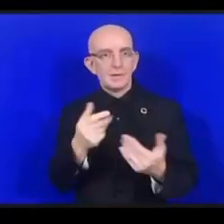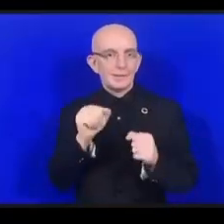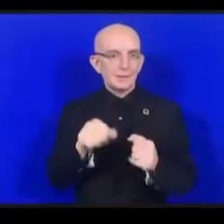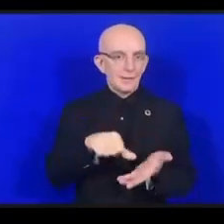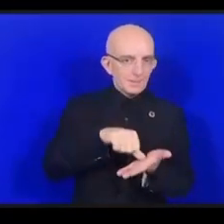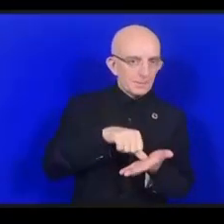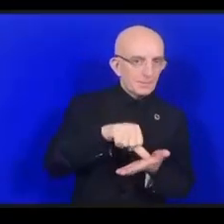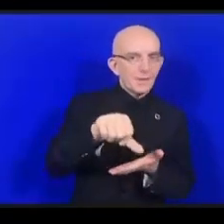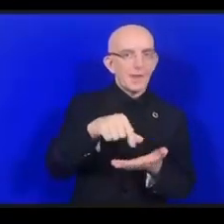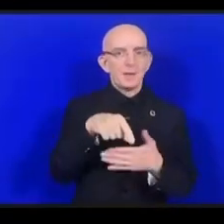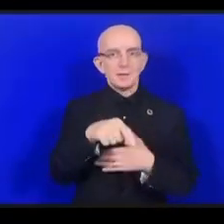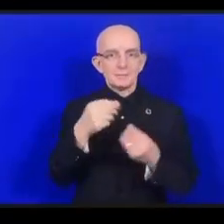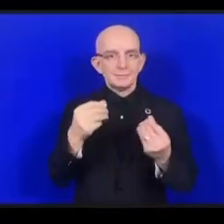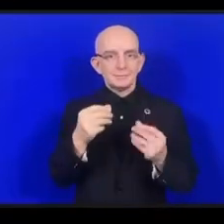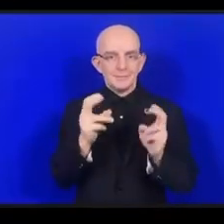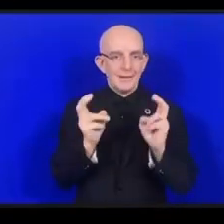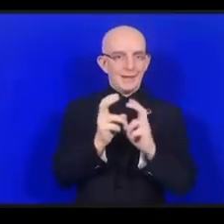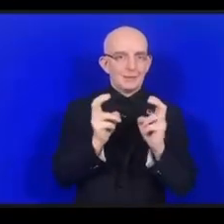等。